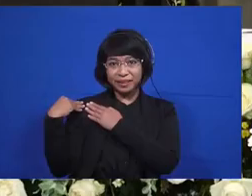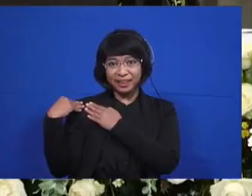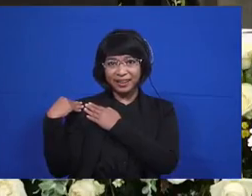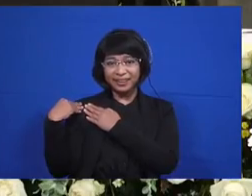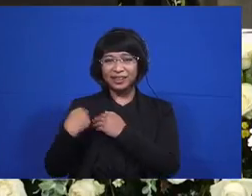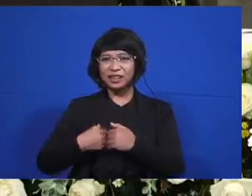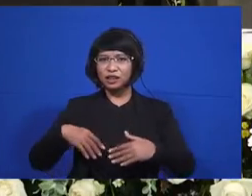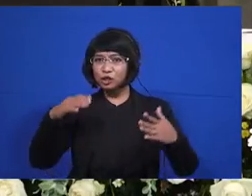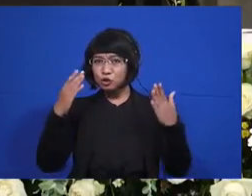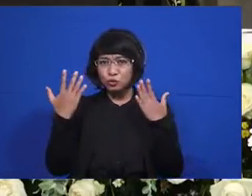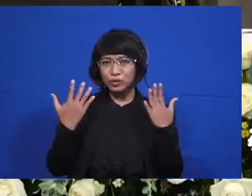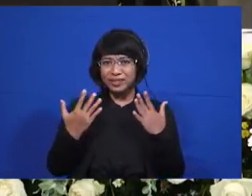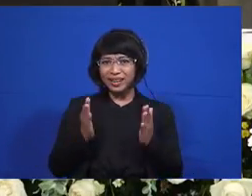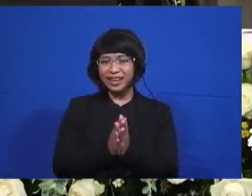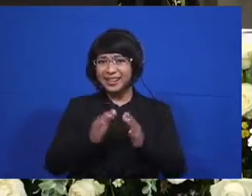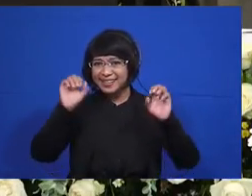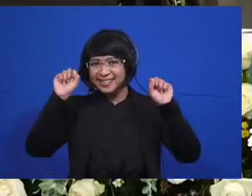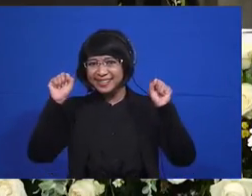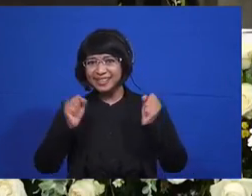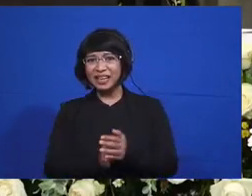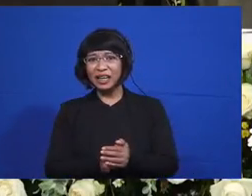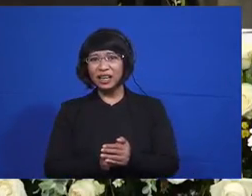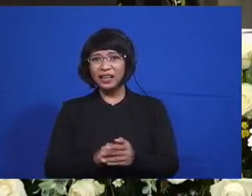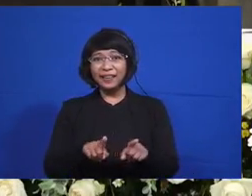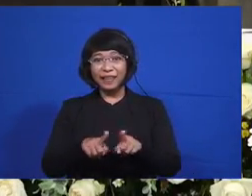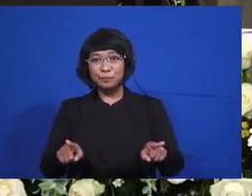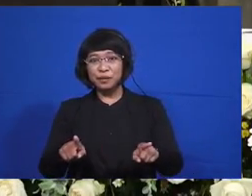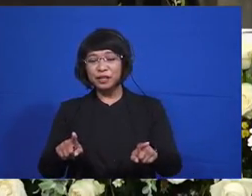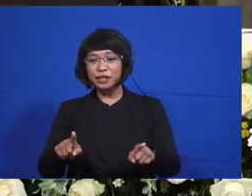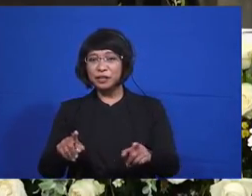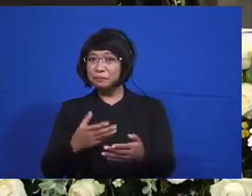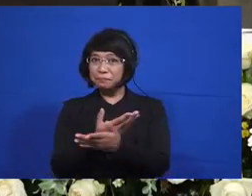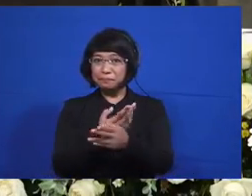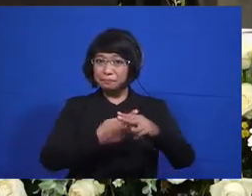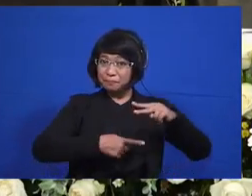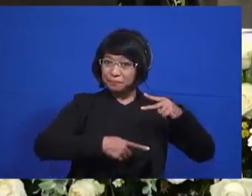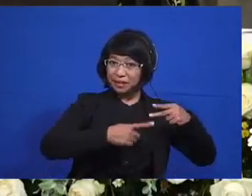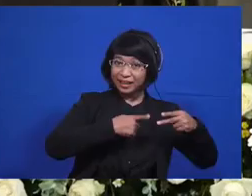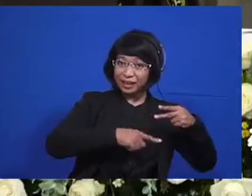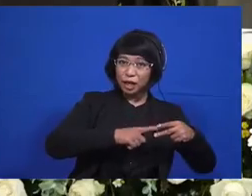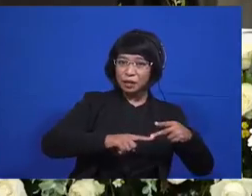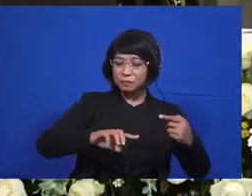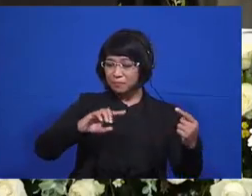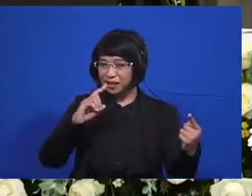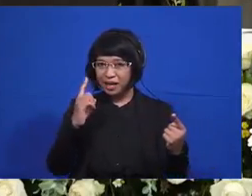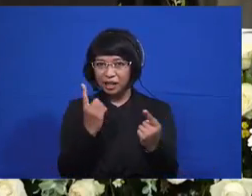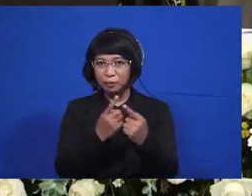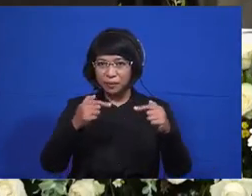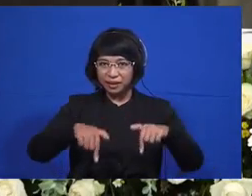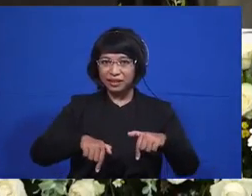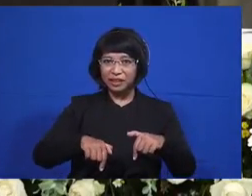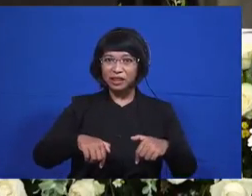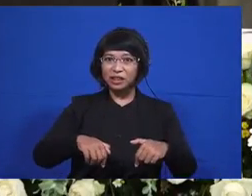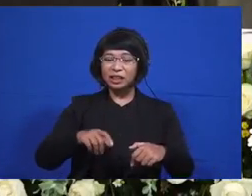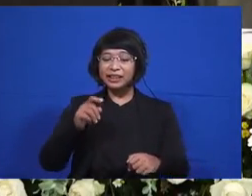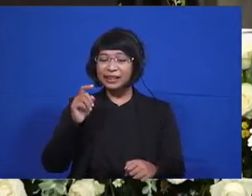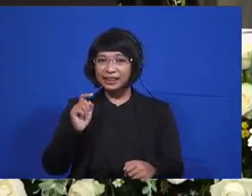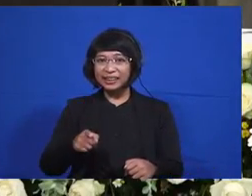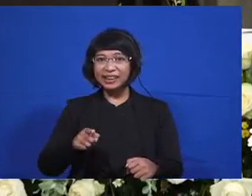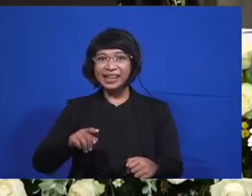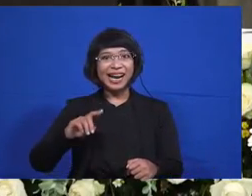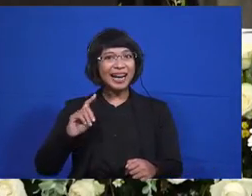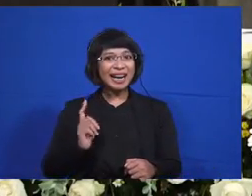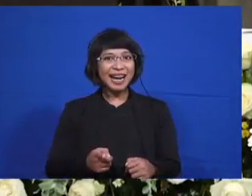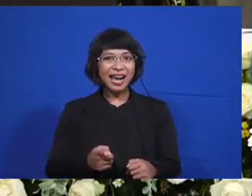menyedihkan. Namun toh mereka semua bisa menghadapinya dan mengatasinya, itu semua karena rahmat dan berkat